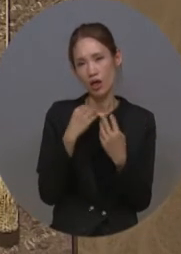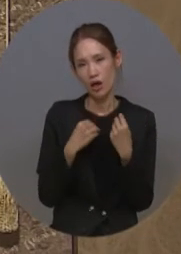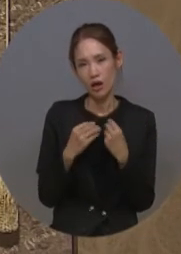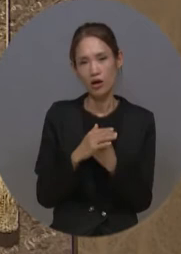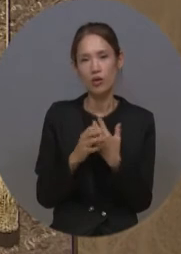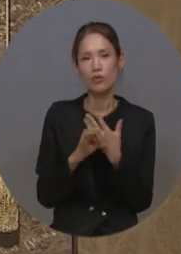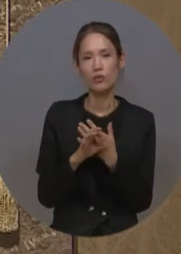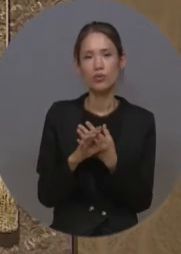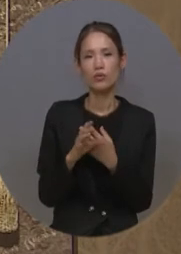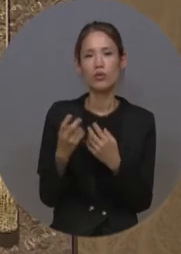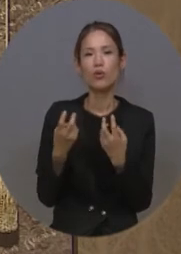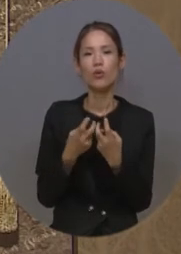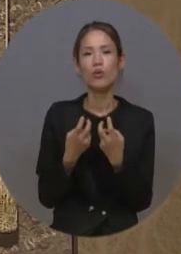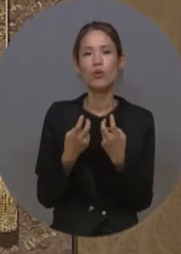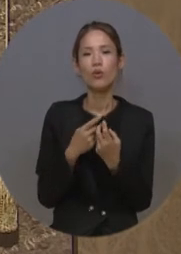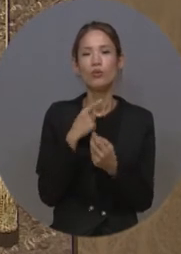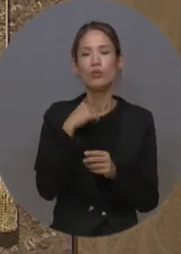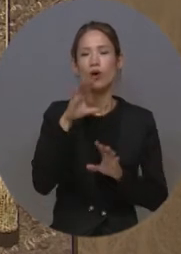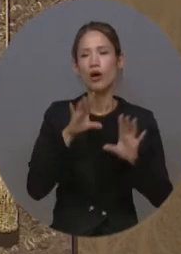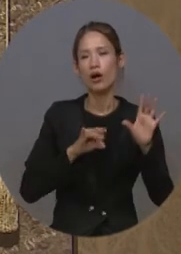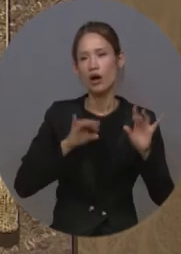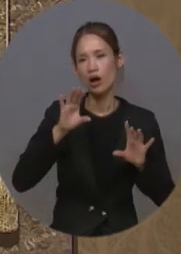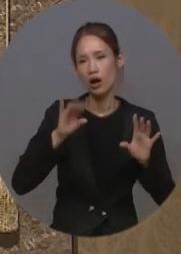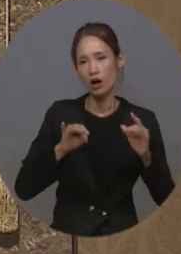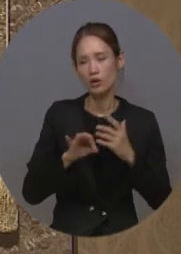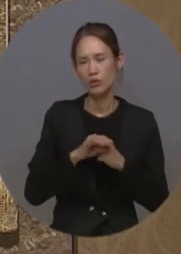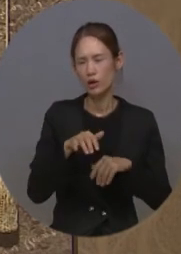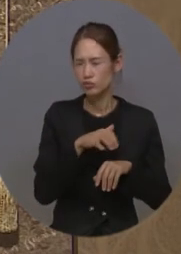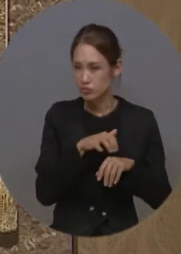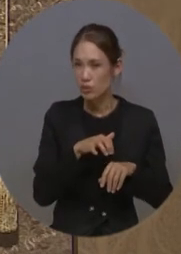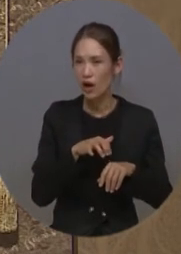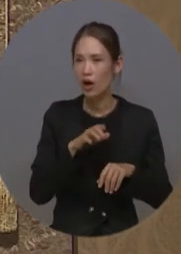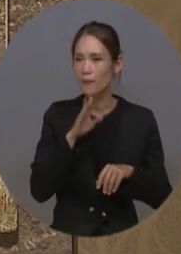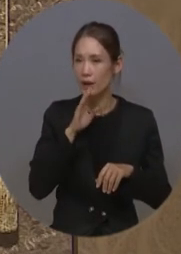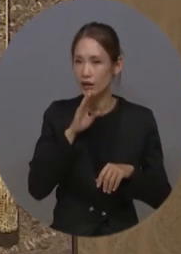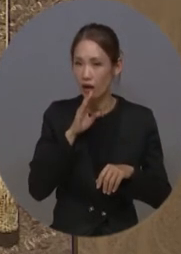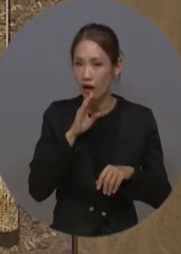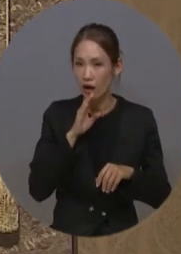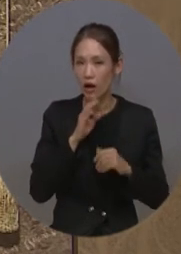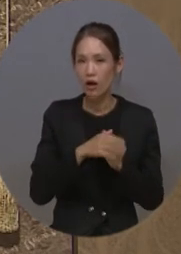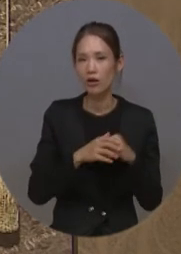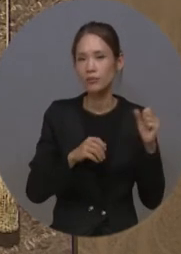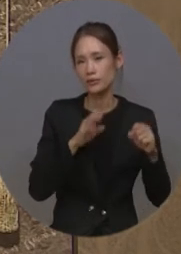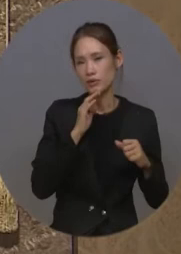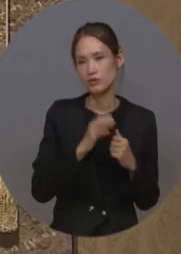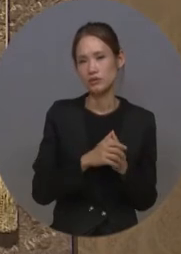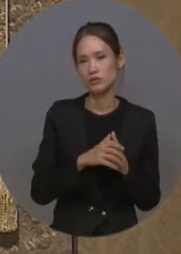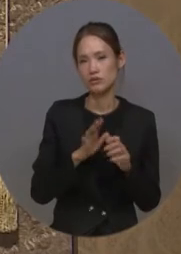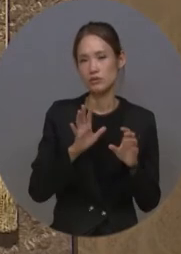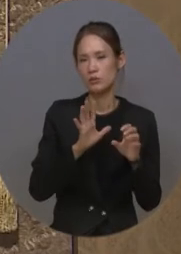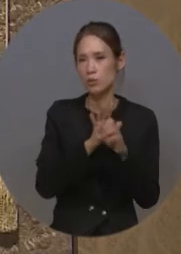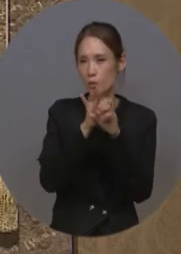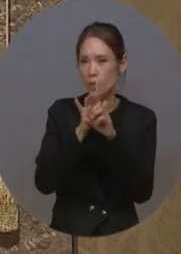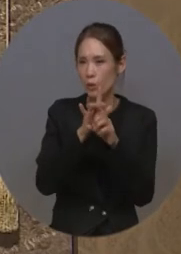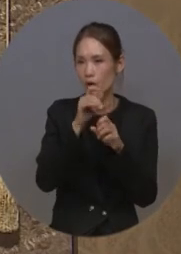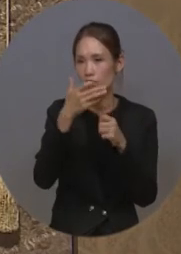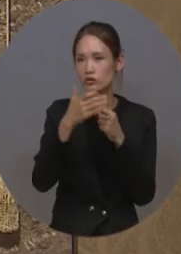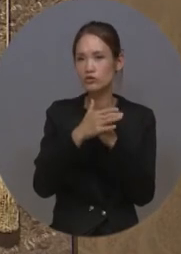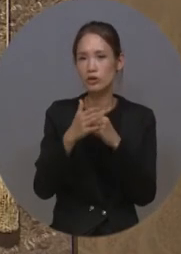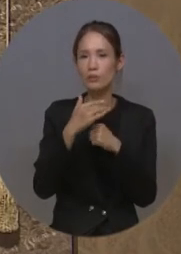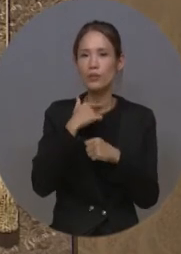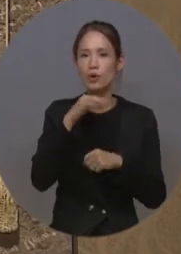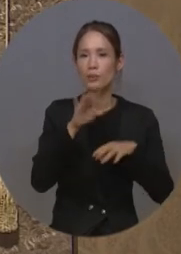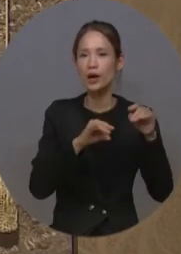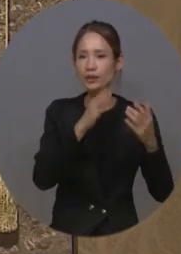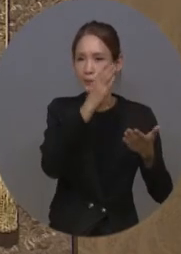생기냐? 목이 마르면 되게 불편하잖아요, 일단. 네, 그럼요. 근데 우리 코로나 때 목이 마르지 않게